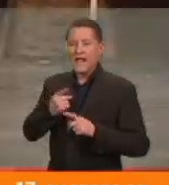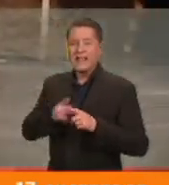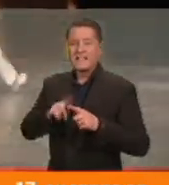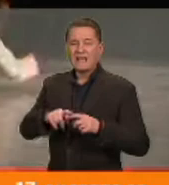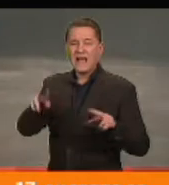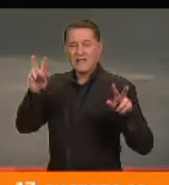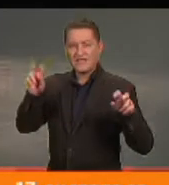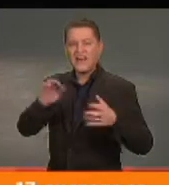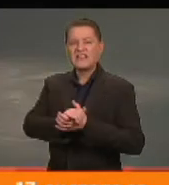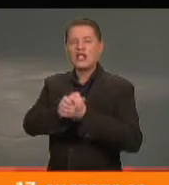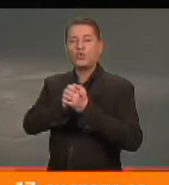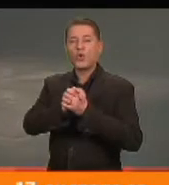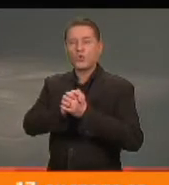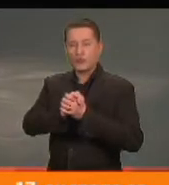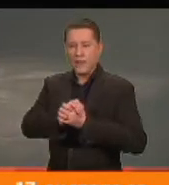дружба.